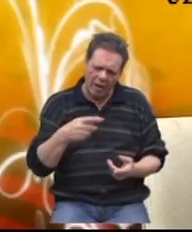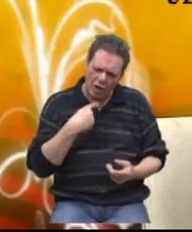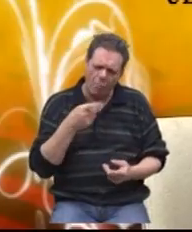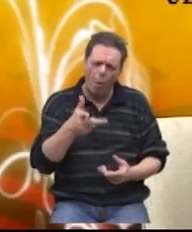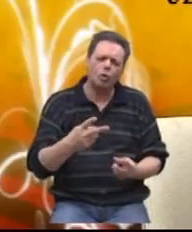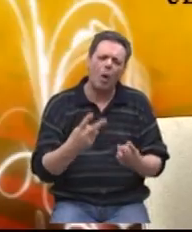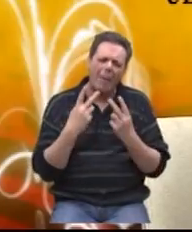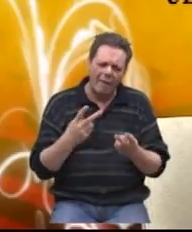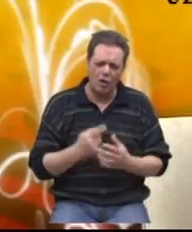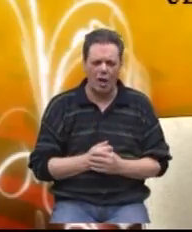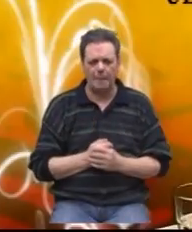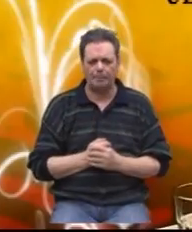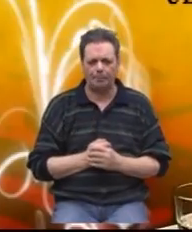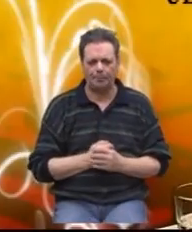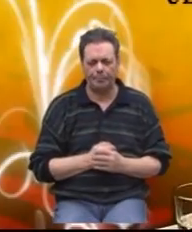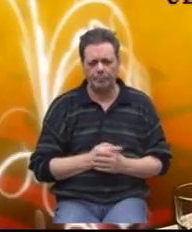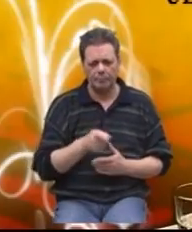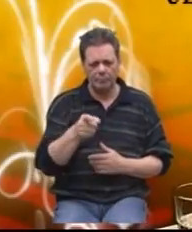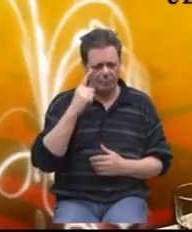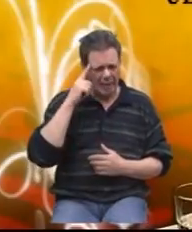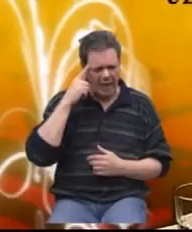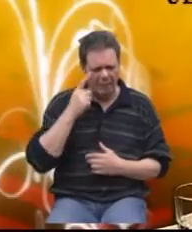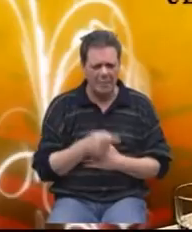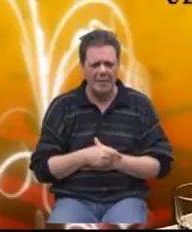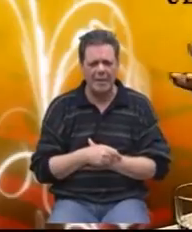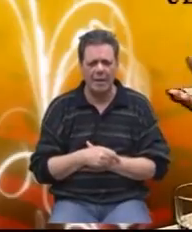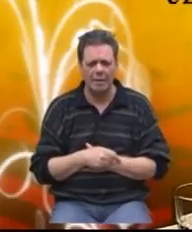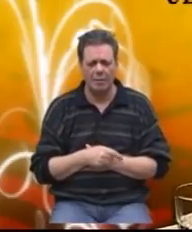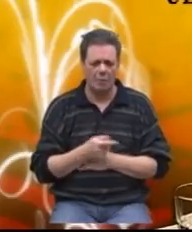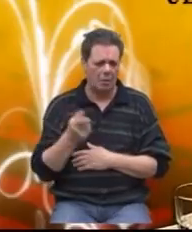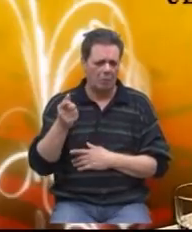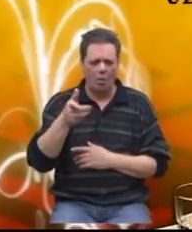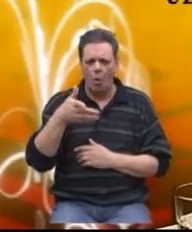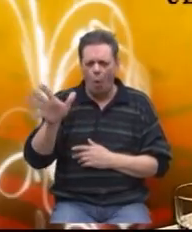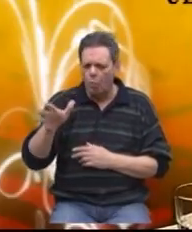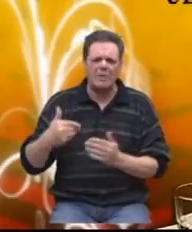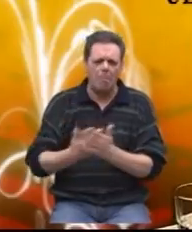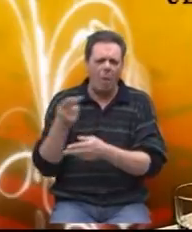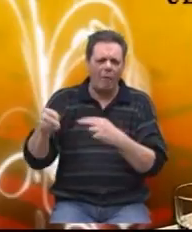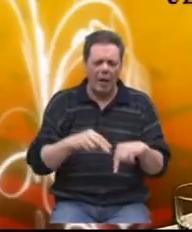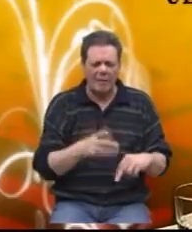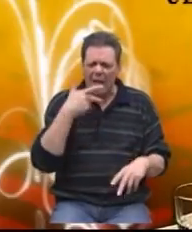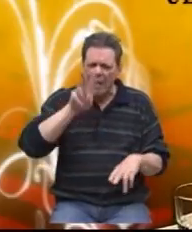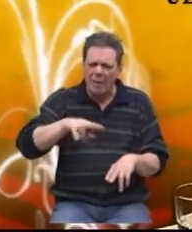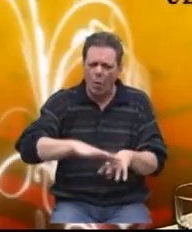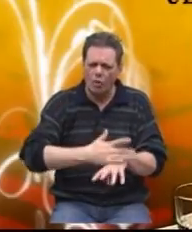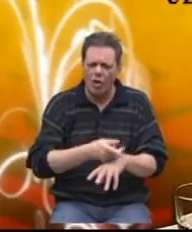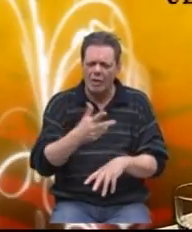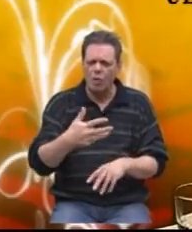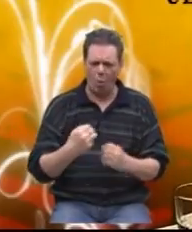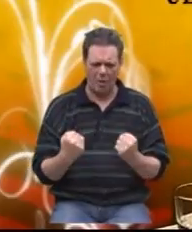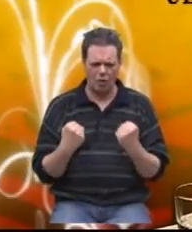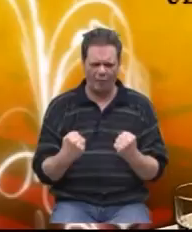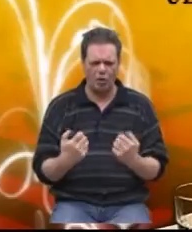osjetite. Tako je. Znači, tako. Da li vi mislite, kad ovako oni odu pa vam se vrate, mm-hmm. da li imate osjećaj da su oni